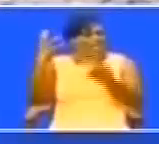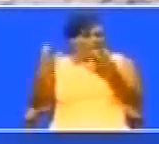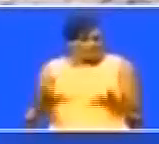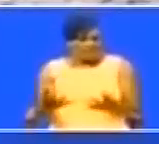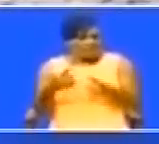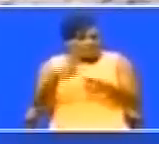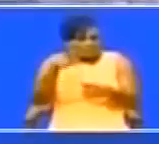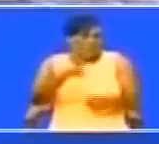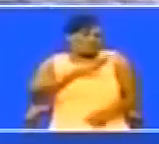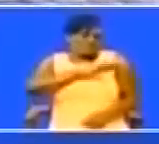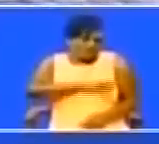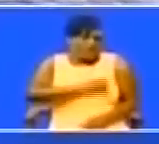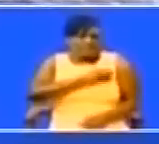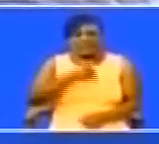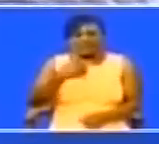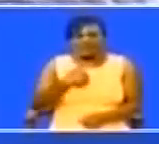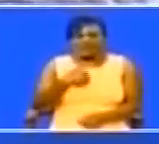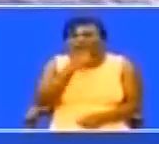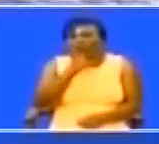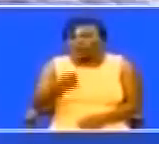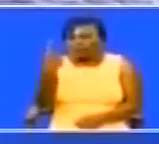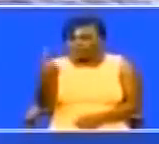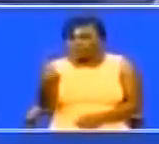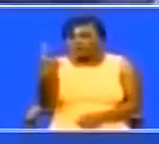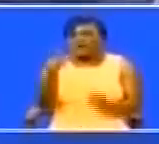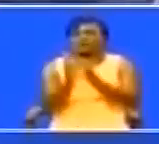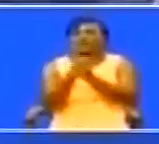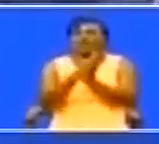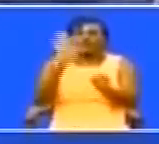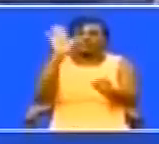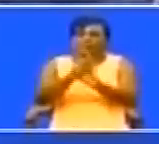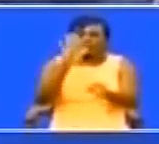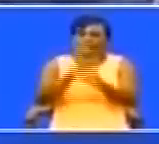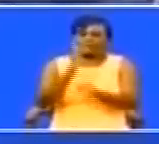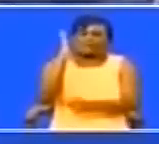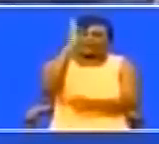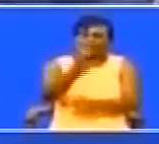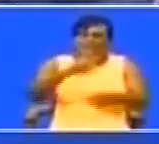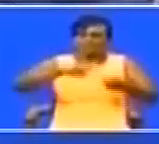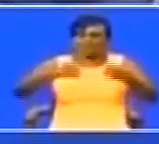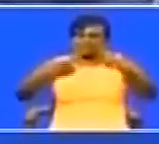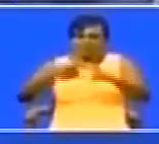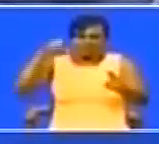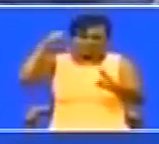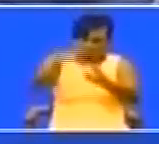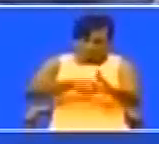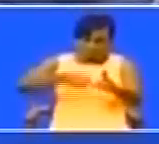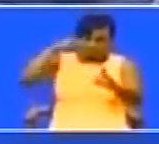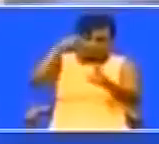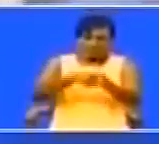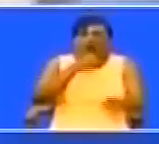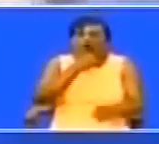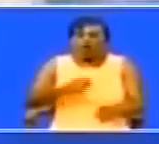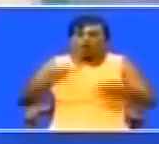lakini yeye amevumilia. Kisa cha mzee Mwangi ni kimoja tu kati ya vingi vinavyohusiana moja kwa moja na juhudi na jitihada za